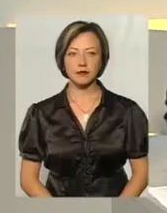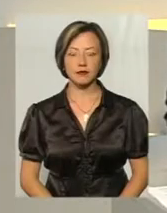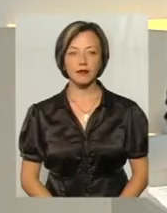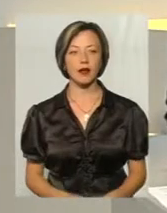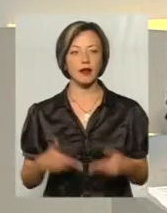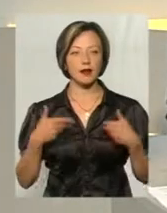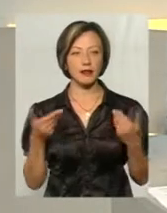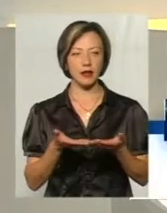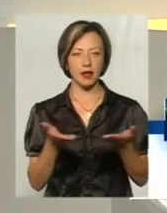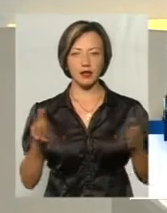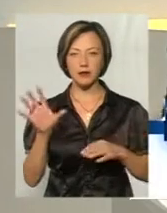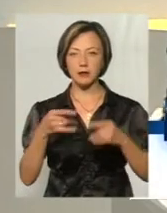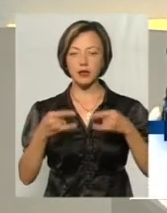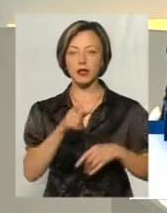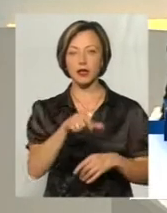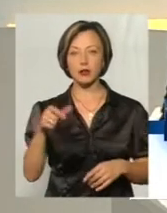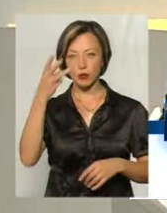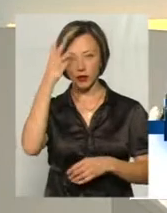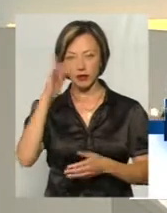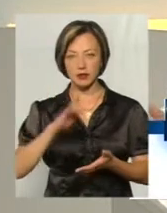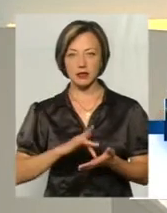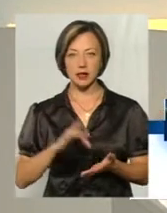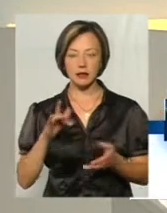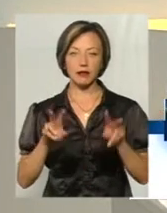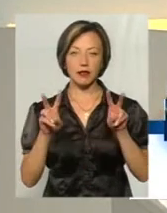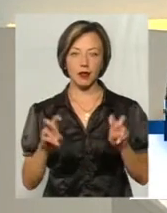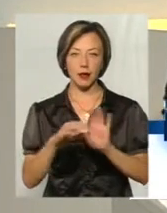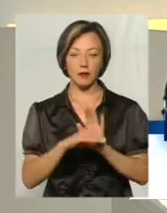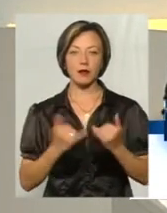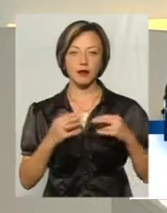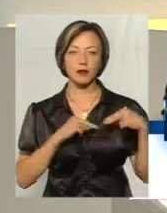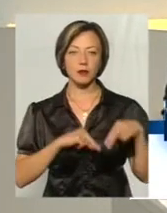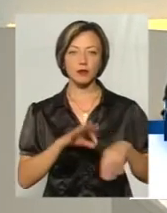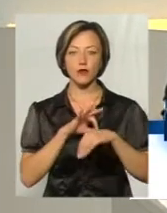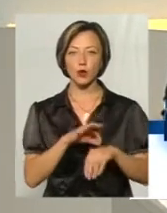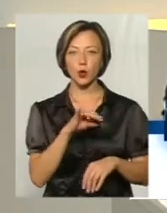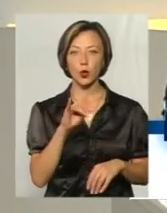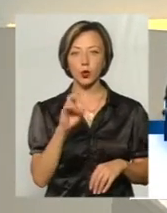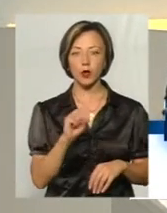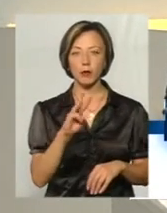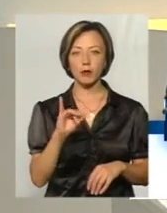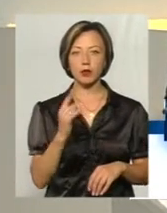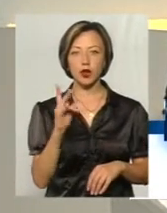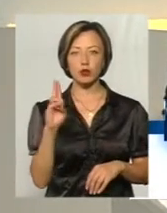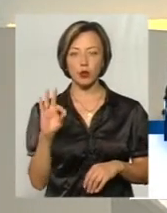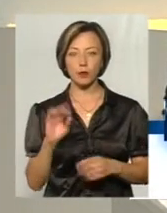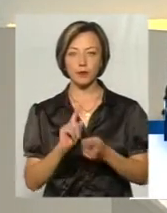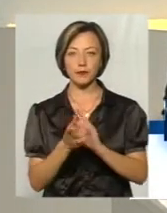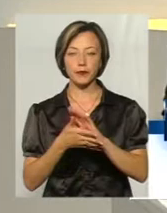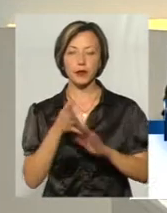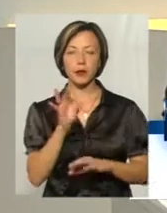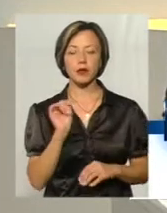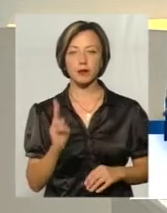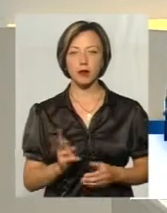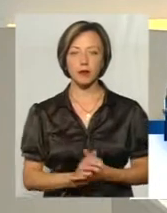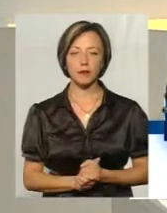Мої вітання усім телеглядачам Поділля Центр. В ефірі тема. А сьогодні для вас у студії працює ведуча Юна Мітрашко, переклад на жестову